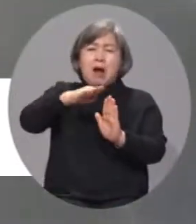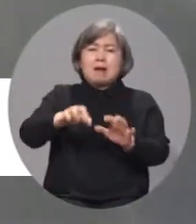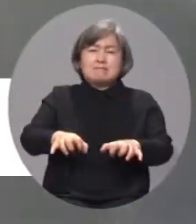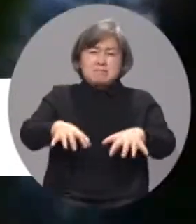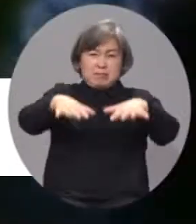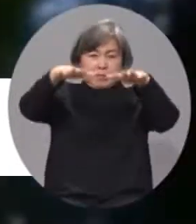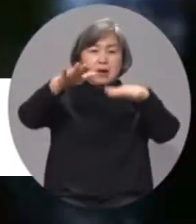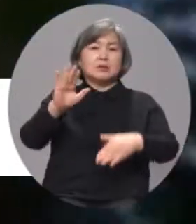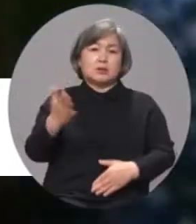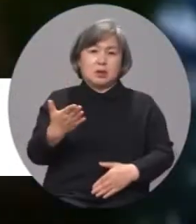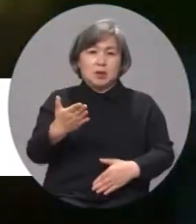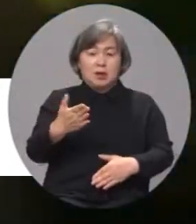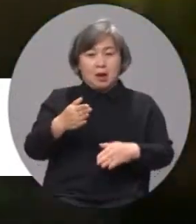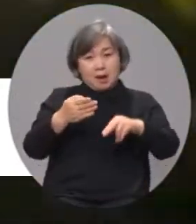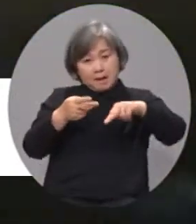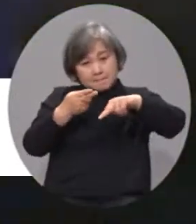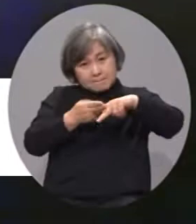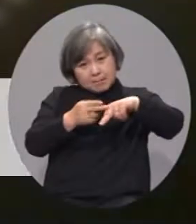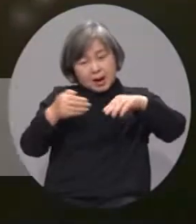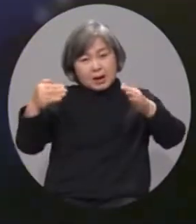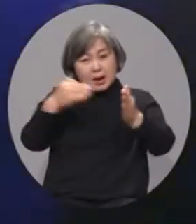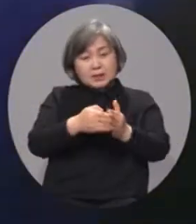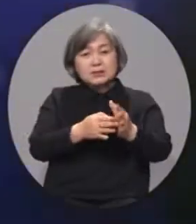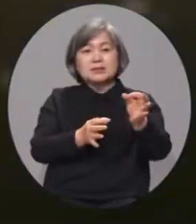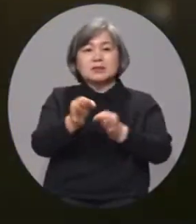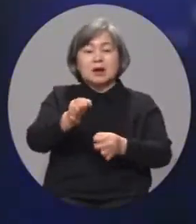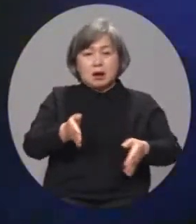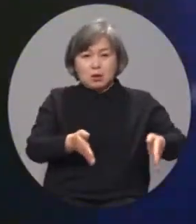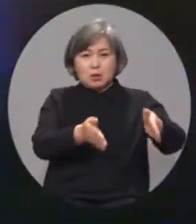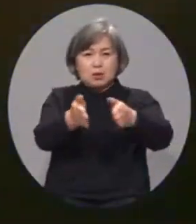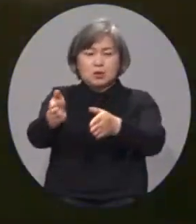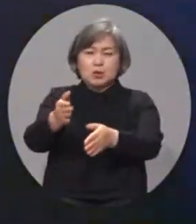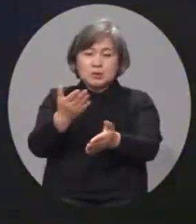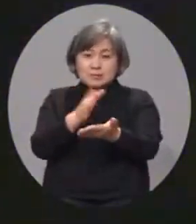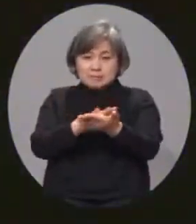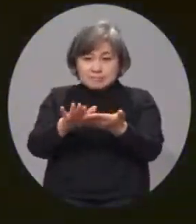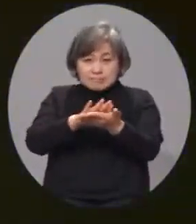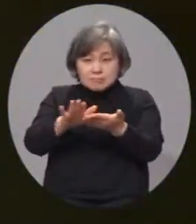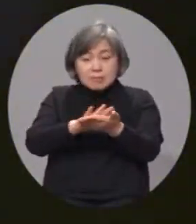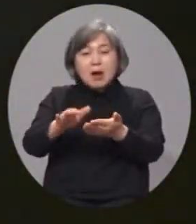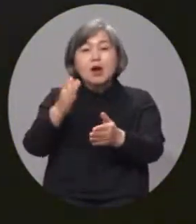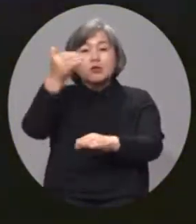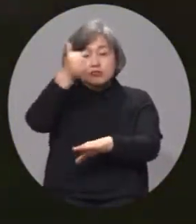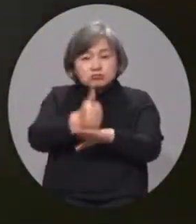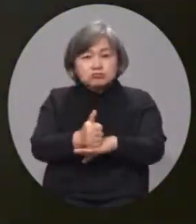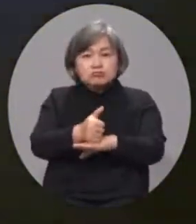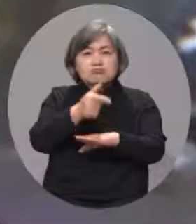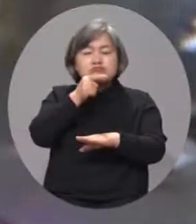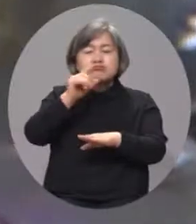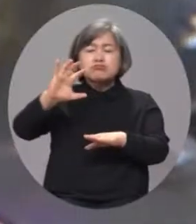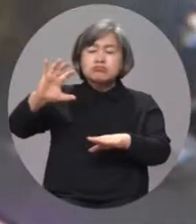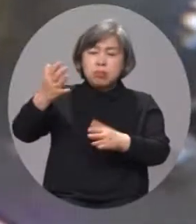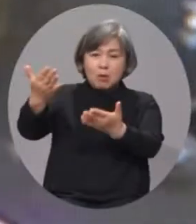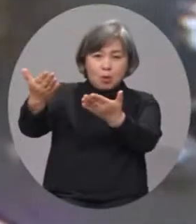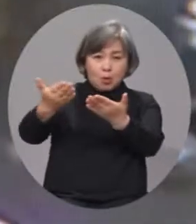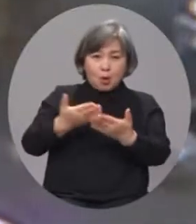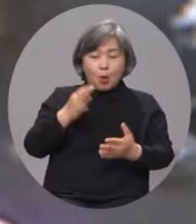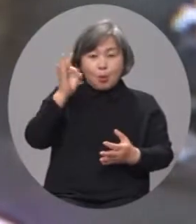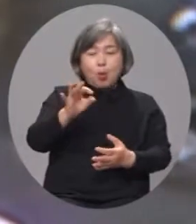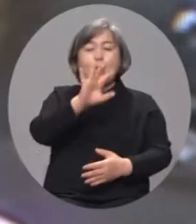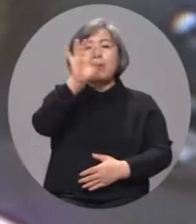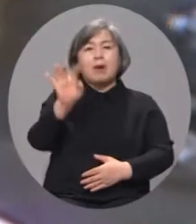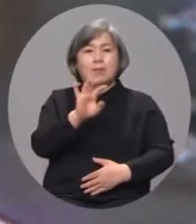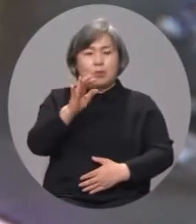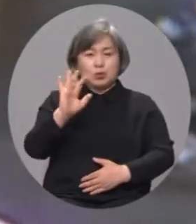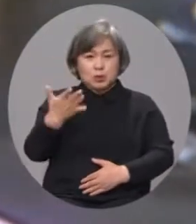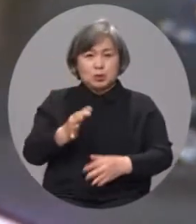됐습니다. 허벅지까지 빗물이 차오른 상가 거리. 애써 수습해 놓은 직기들이 새찬 물살에 떠내려오는 모습이